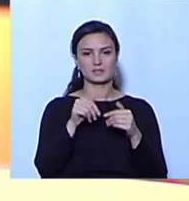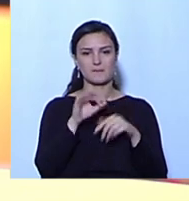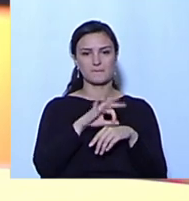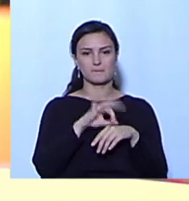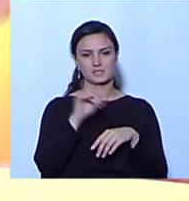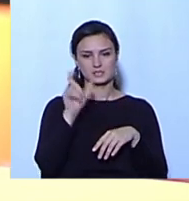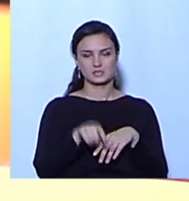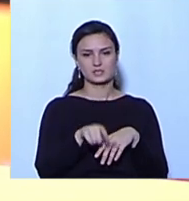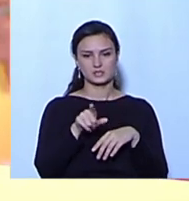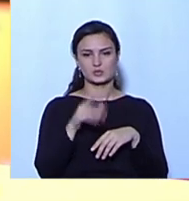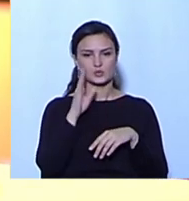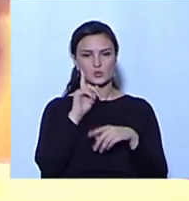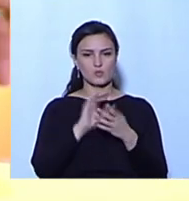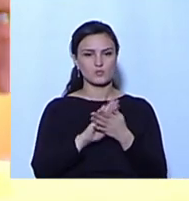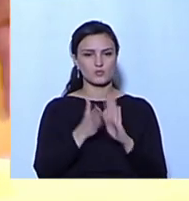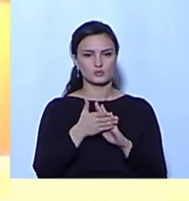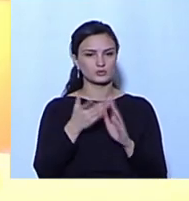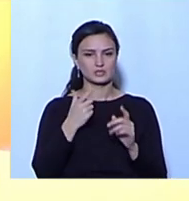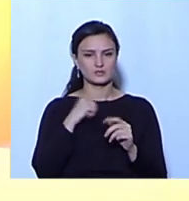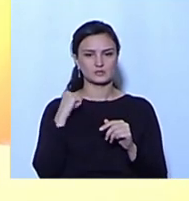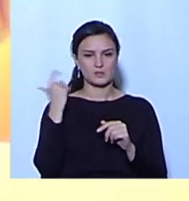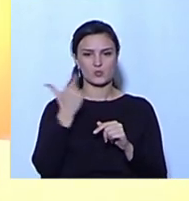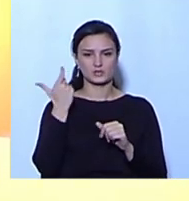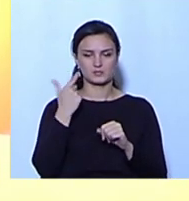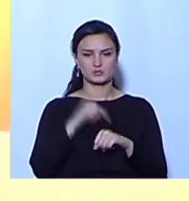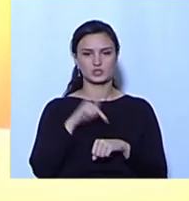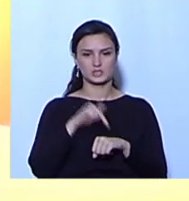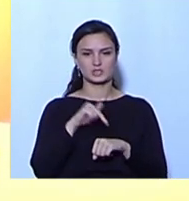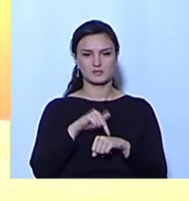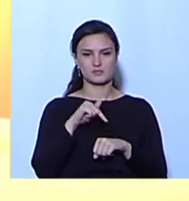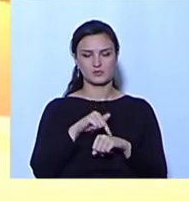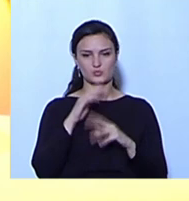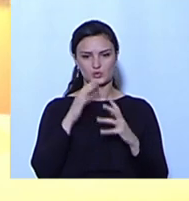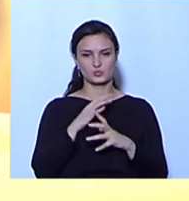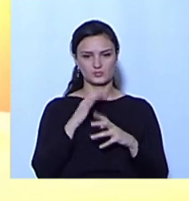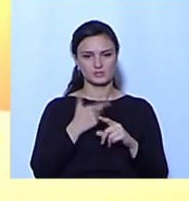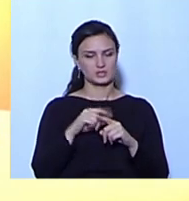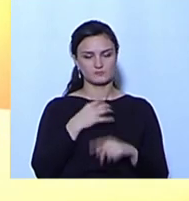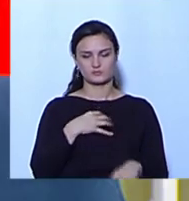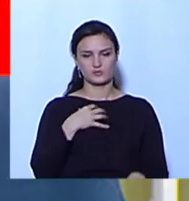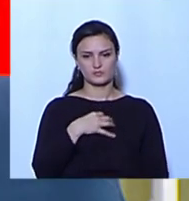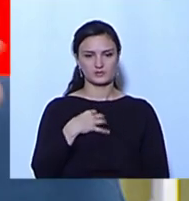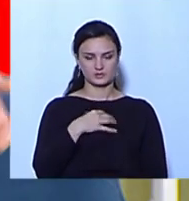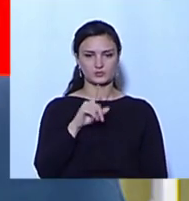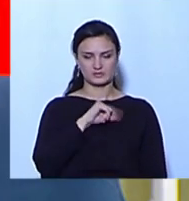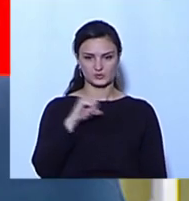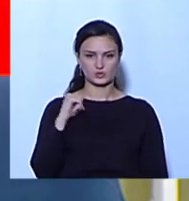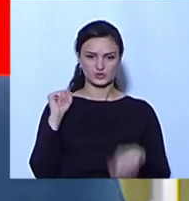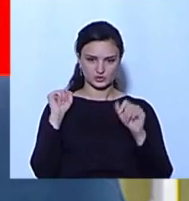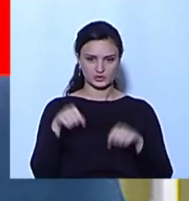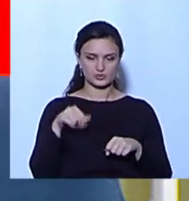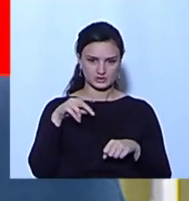პაციენტს კომფორტს უქმნის და დამოუკიდებლობის შეგრძნებას უნარჩუნებს. რა თქმა უნდა, ძალიან მნიშვნელოვანია, რომ თვითონ